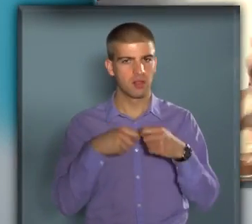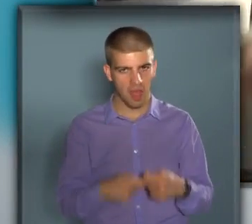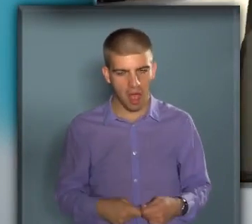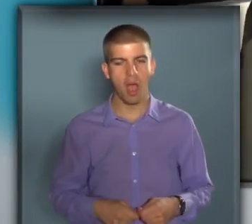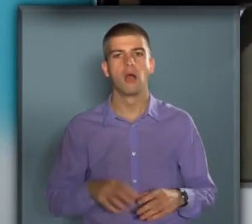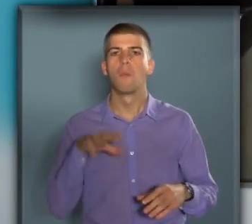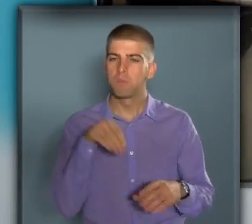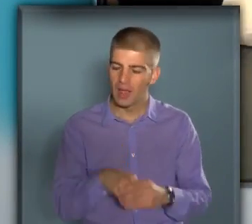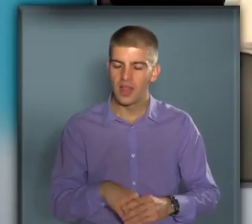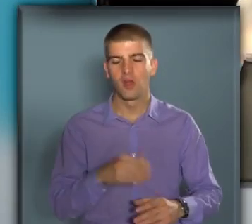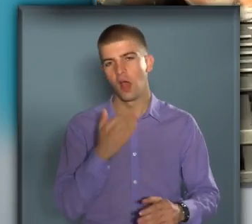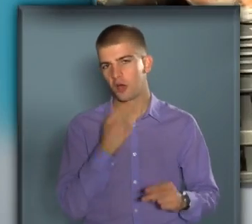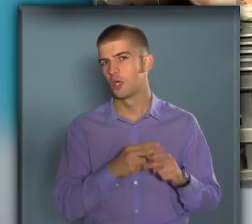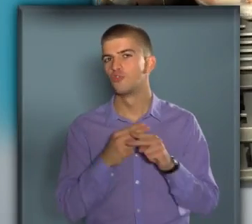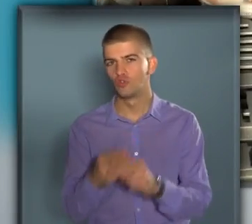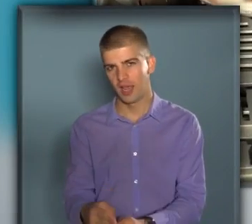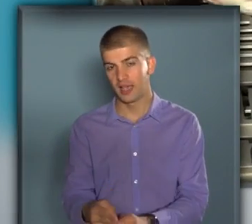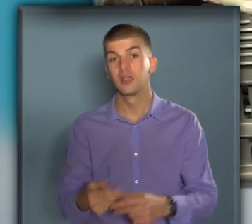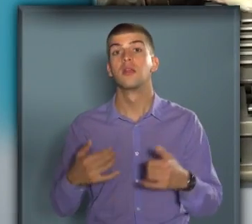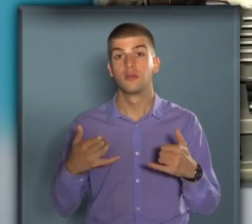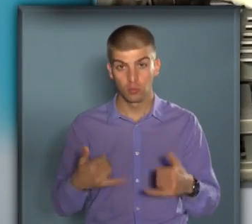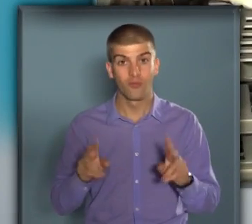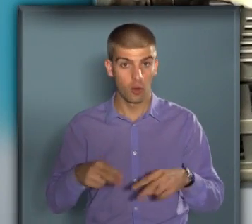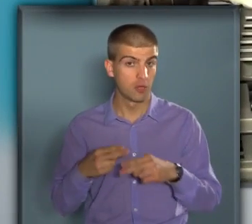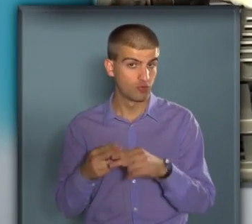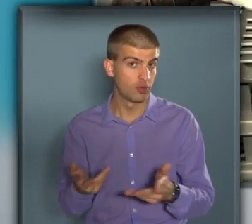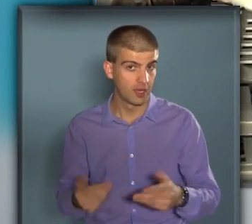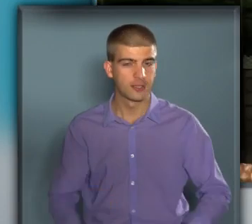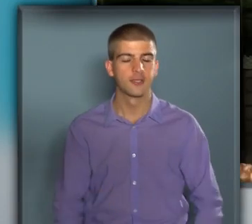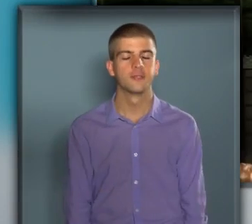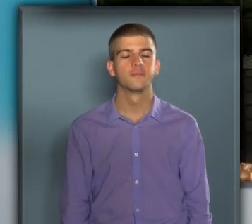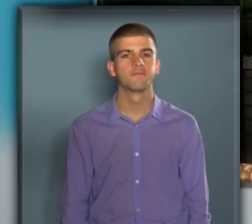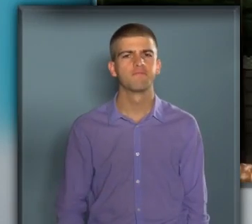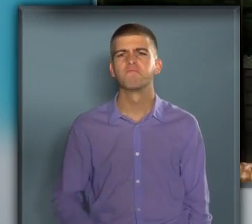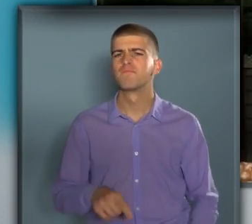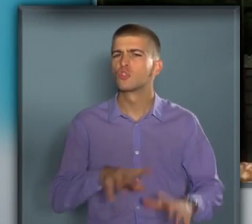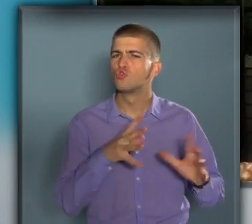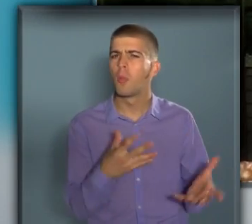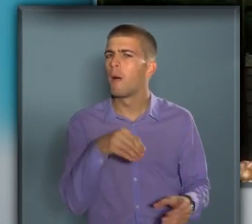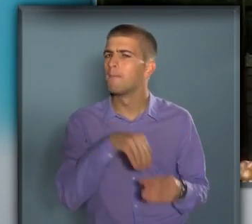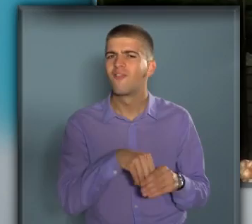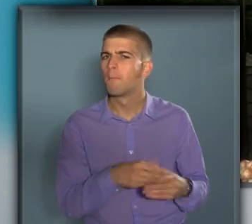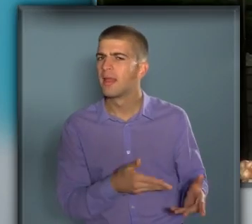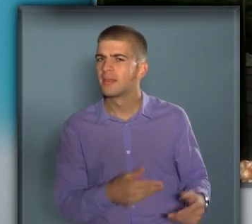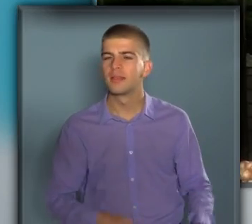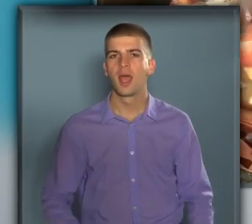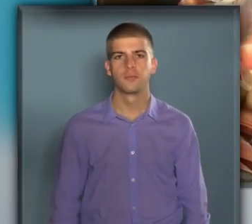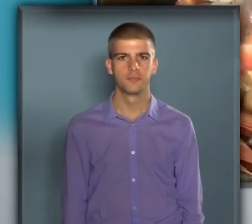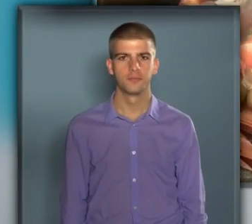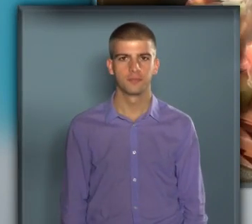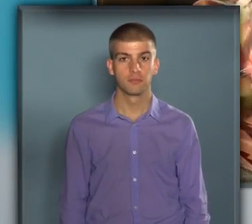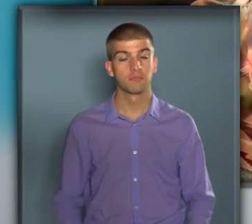mindenki egyhangúan benne volt, és mindenki segíteni akart, és segített is. Mindenki adott valamit, mik találhatóak ezekben a